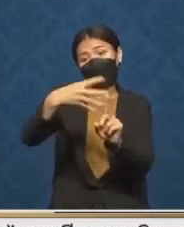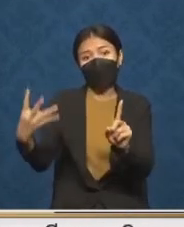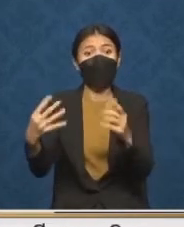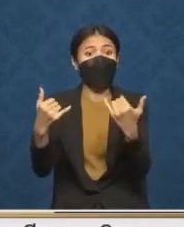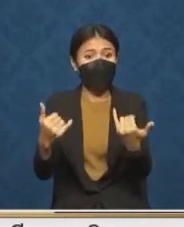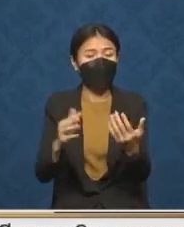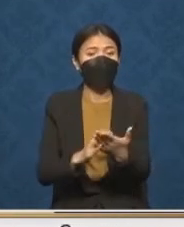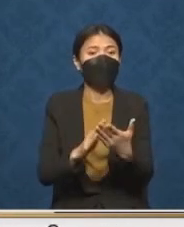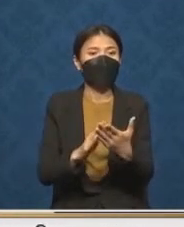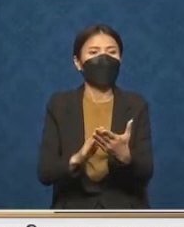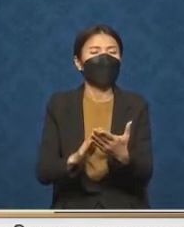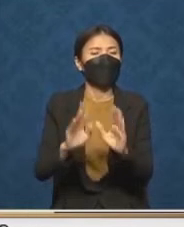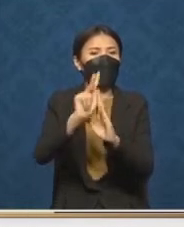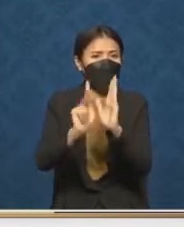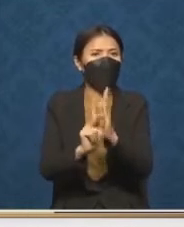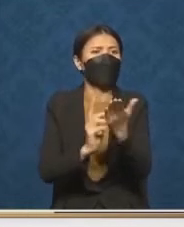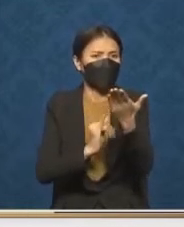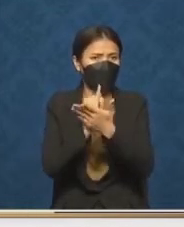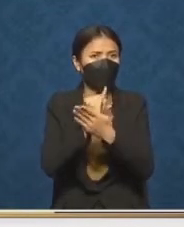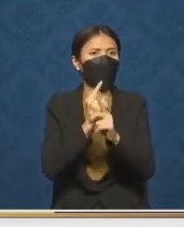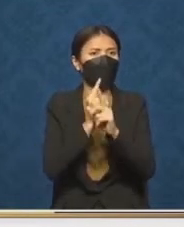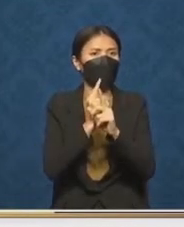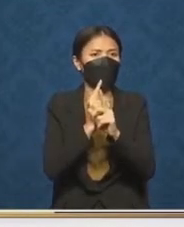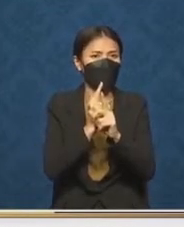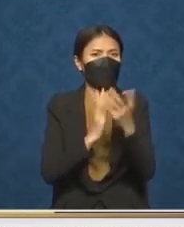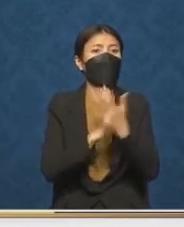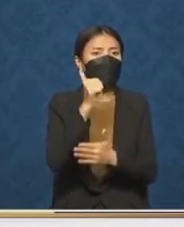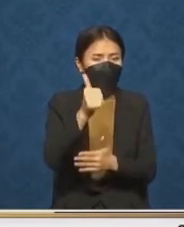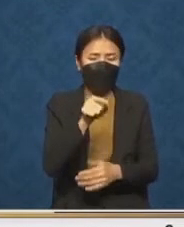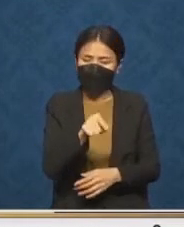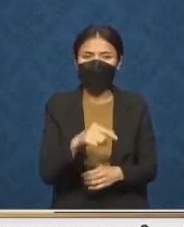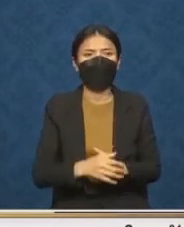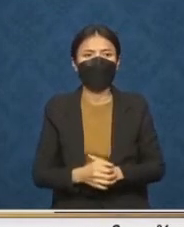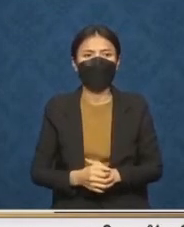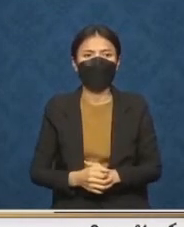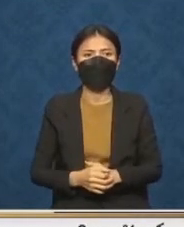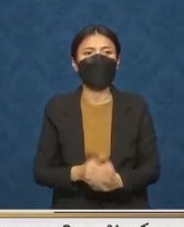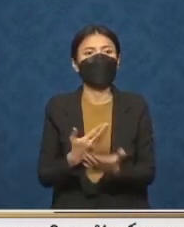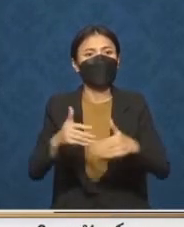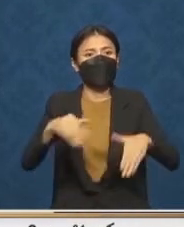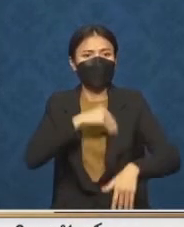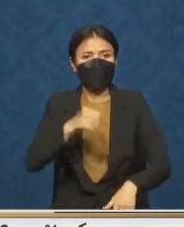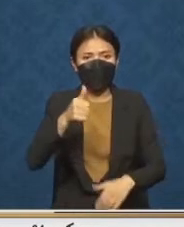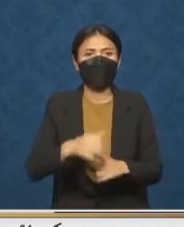ายขออนุญาตไปสไลด์ที่ถอยไปสไลด์หนึ่งครับถอยครับ